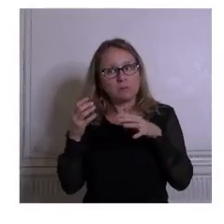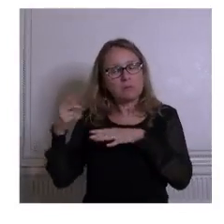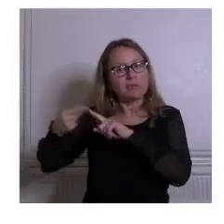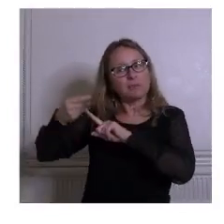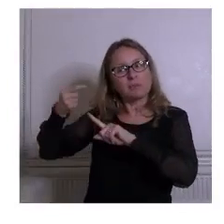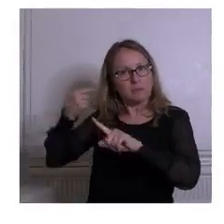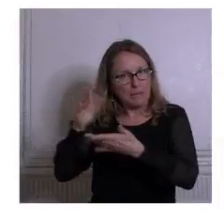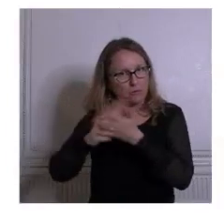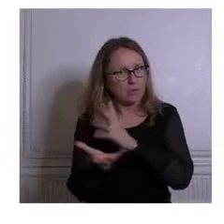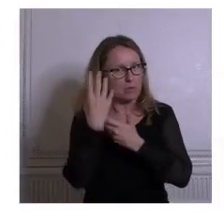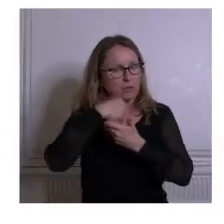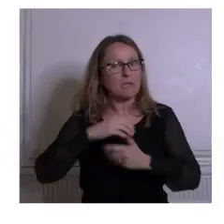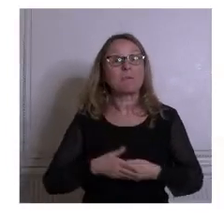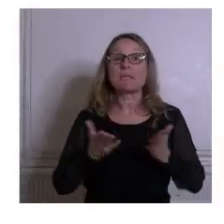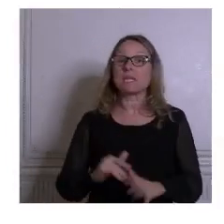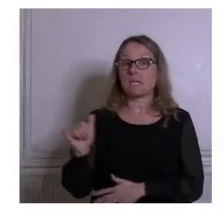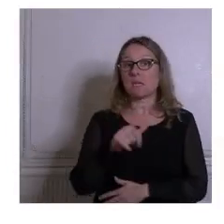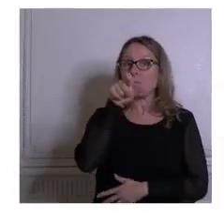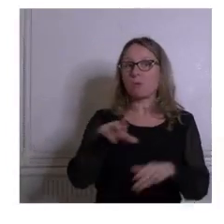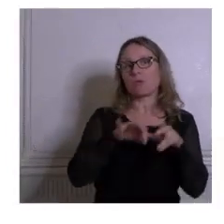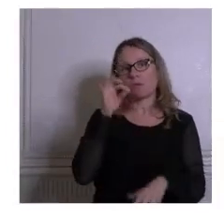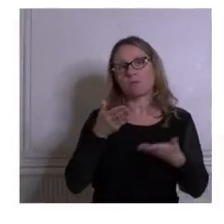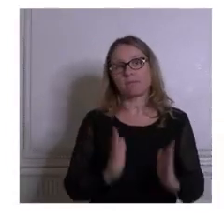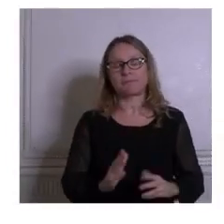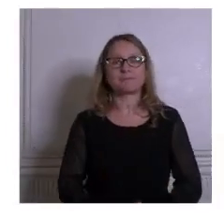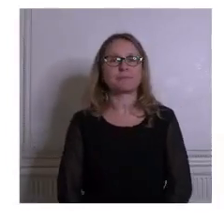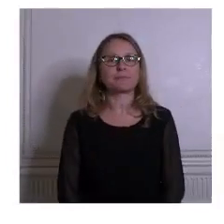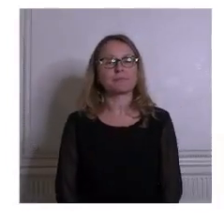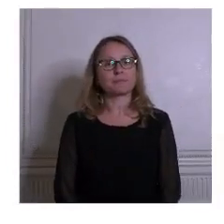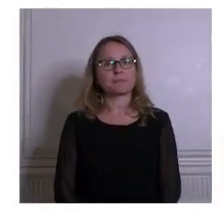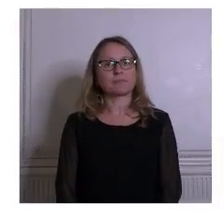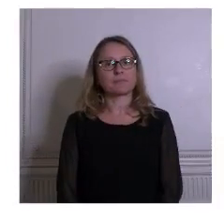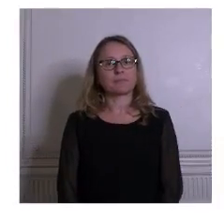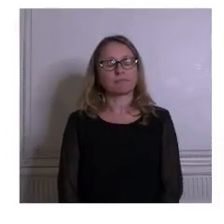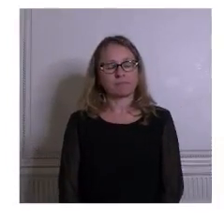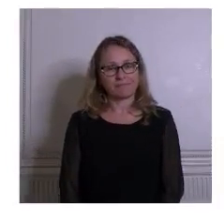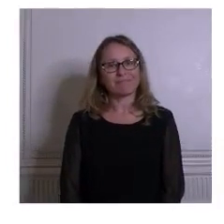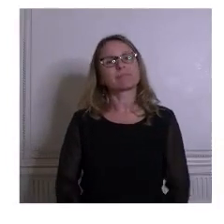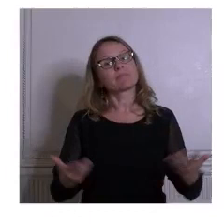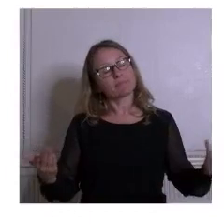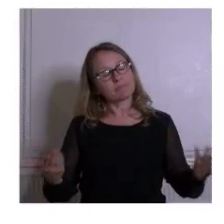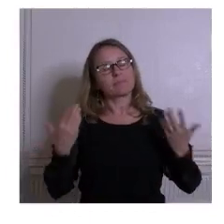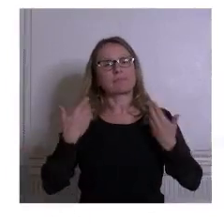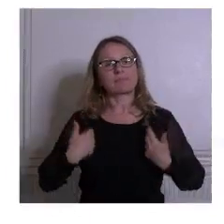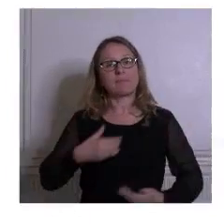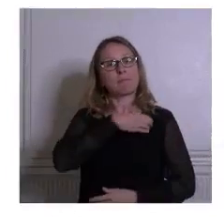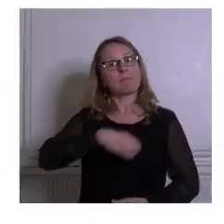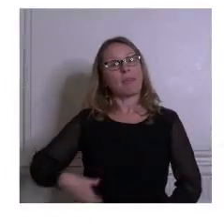Il y a eu X délibérations, il y a eu X rencontres. J'avais été avec Maître Ambry, ancien élu ici,